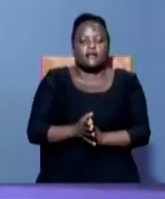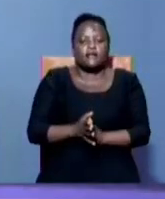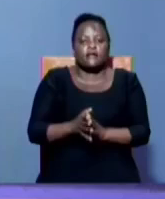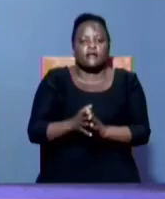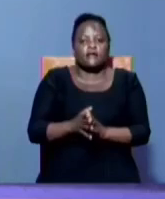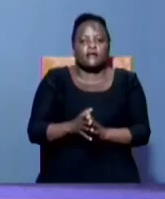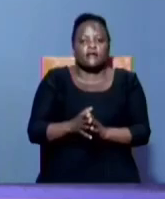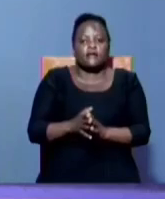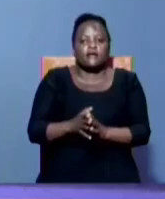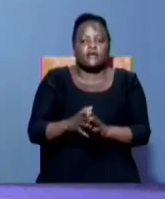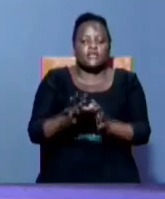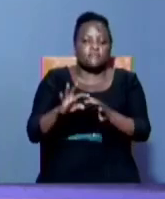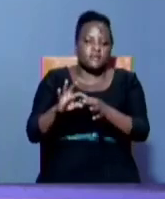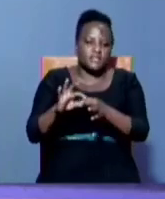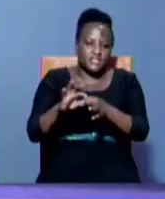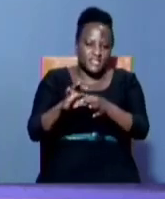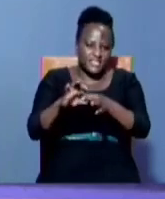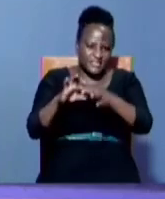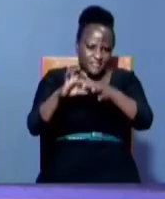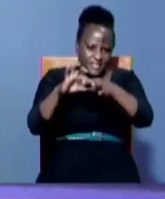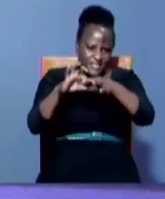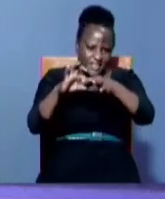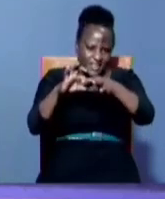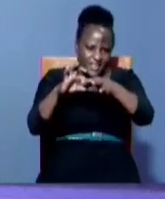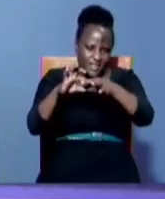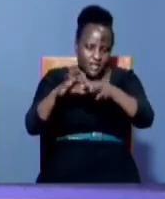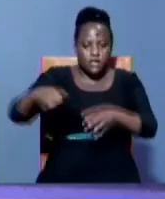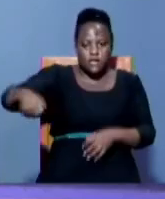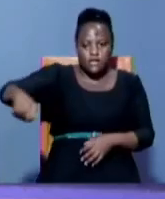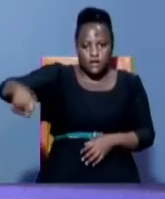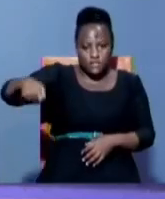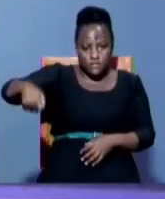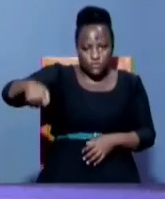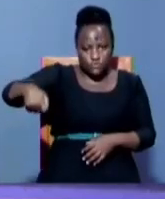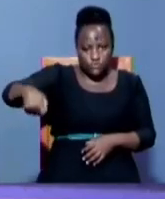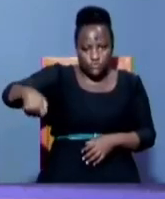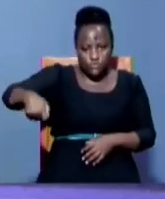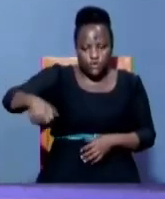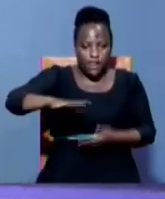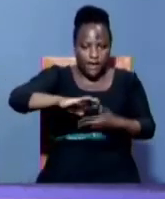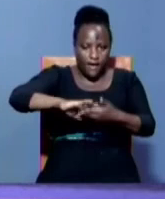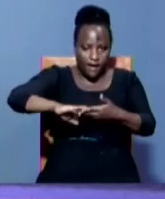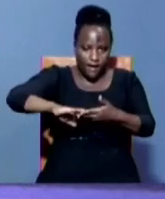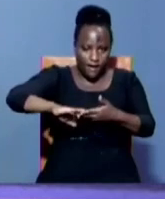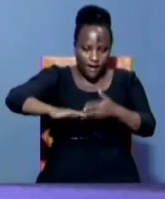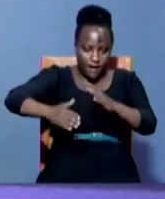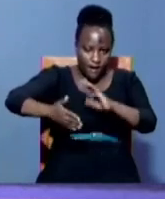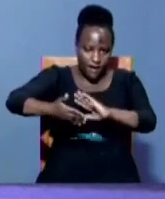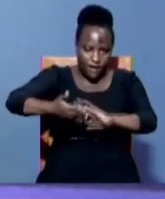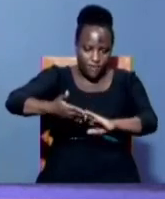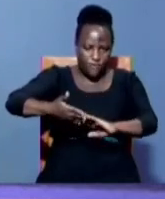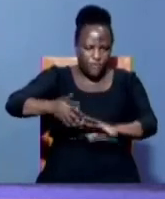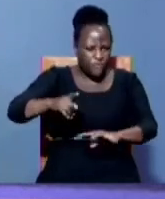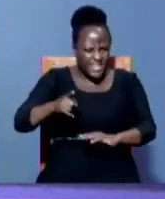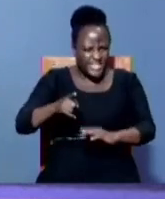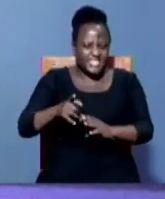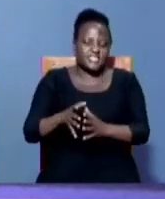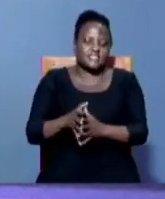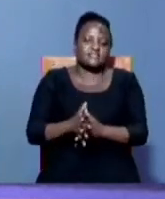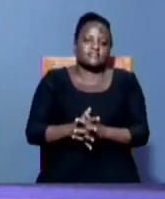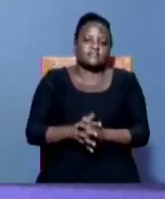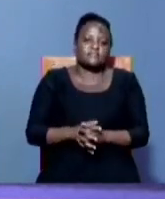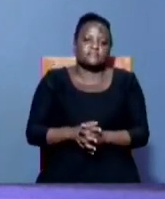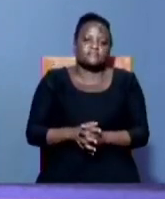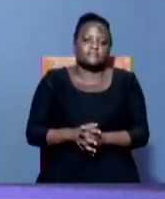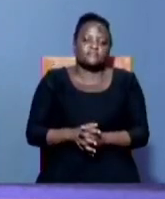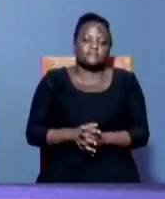kimeshikanishwa na sanduku la agano? Sikiliza tu jioni ya leo. Kwa nini kiti cha rehema kimeshikana na sanduku la agano?